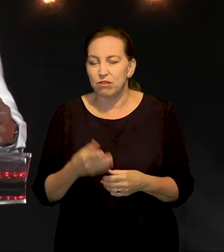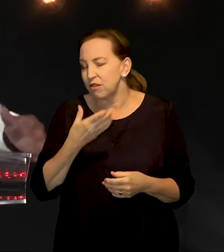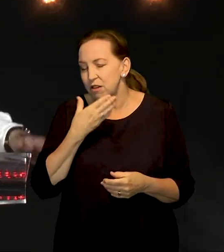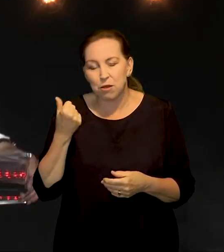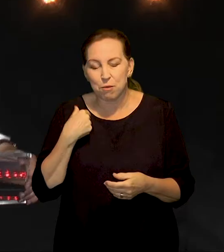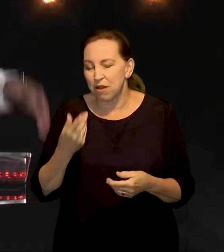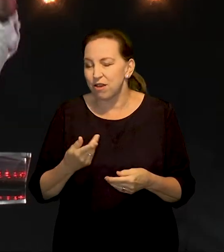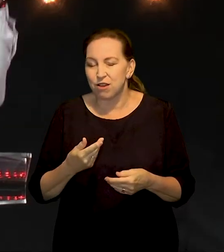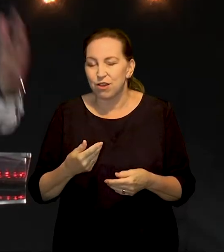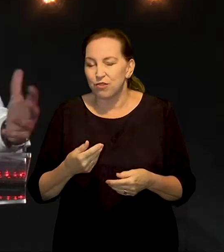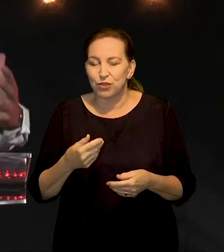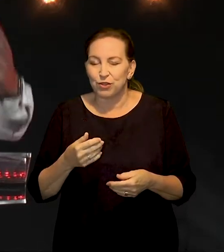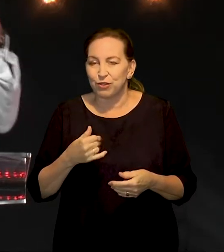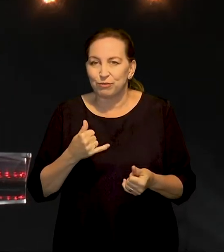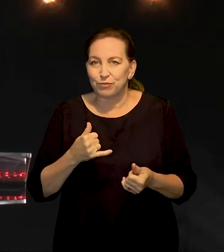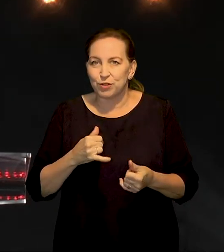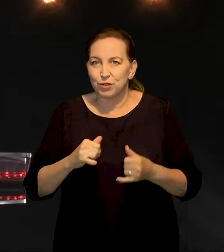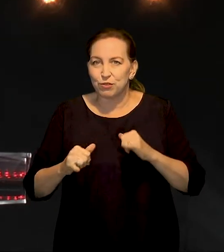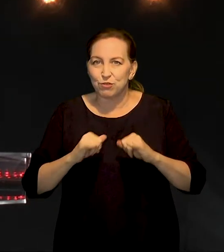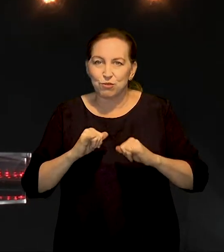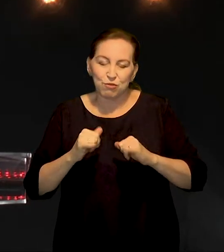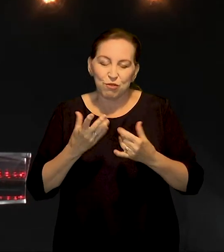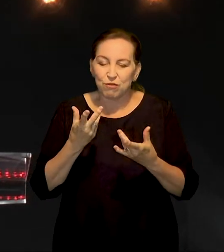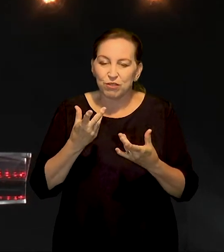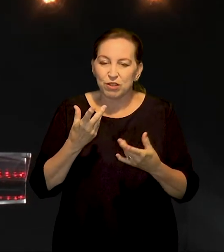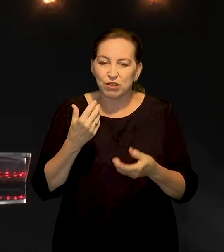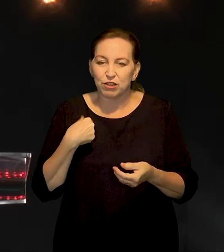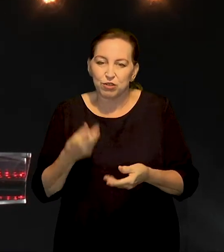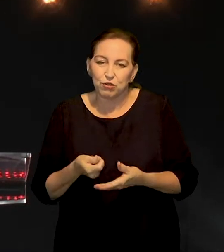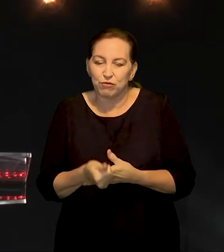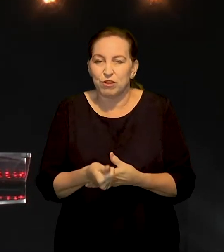zacząłem wizualizować, jacy to ludzie mogli być. I chcę powiedzieć,